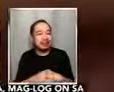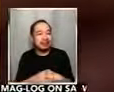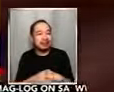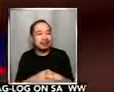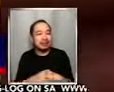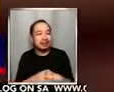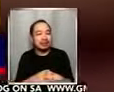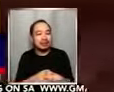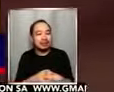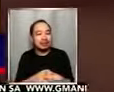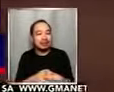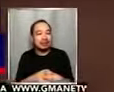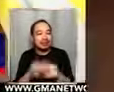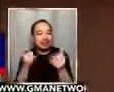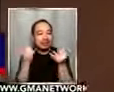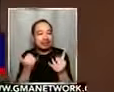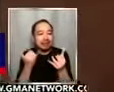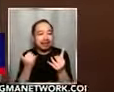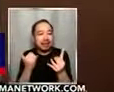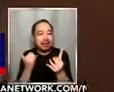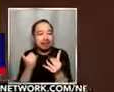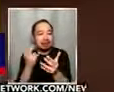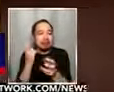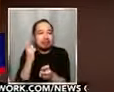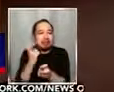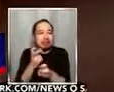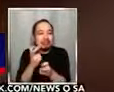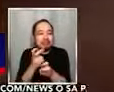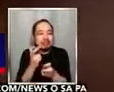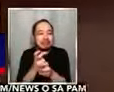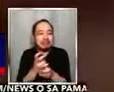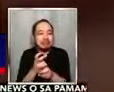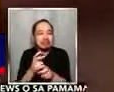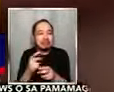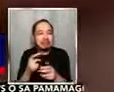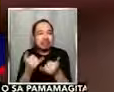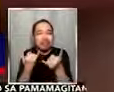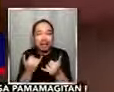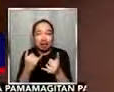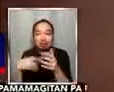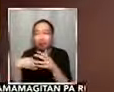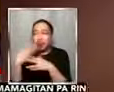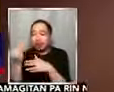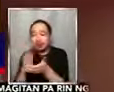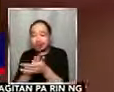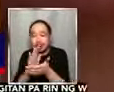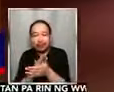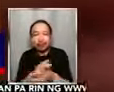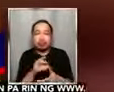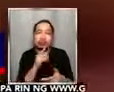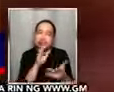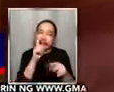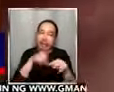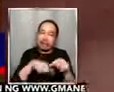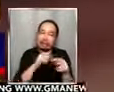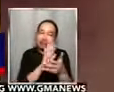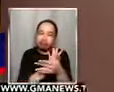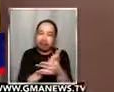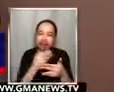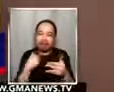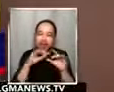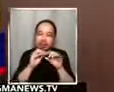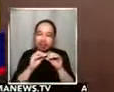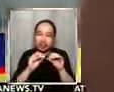Bumalik na yung school po. Eh may COVID-19 nga ngayon. Sarado yung mga school. Kaya ang nagtuturo yung